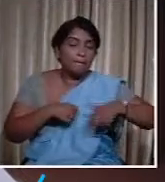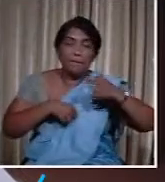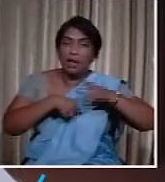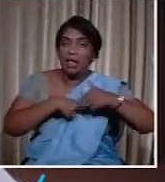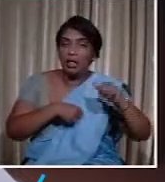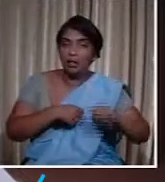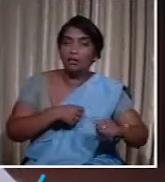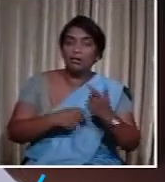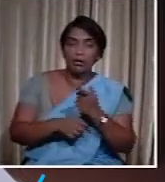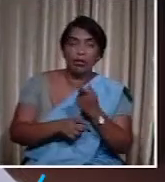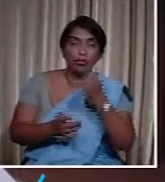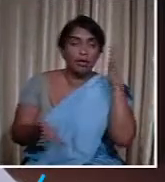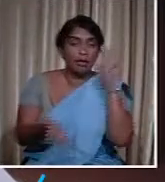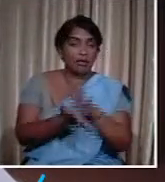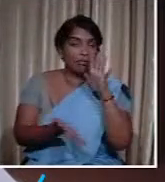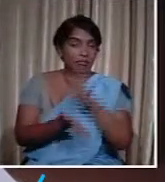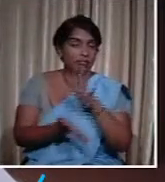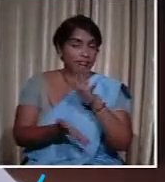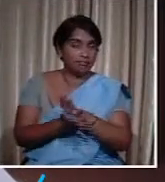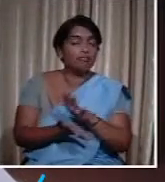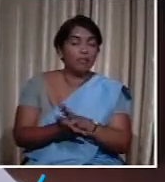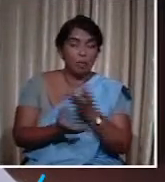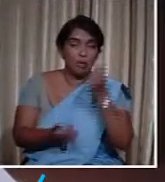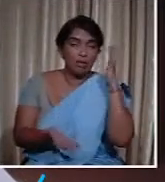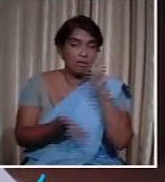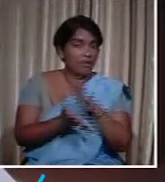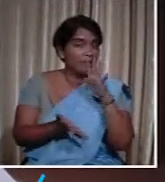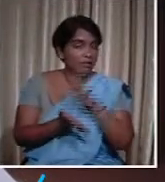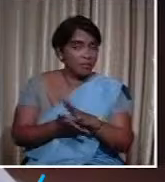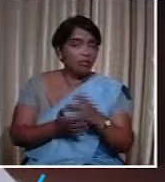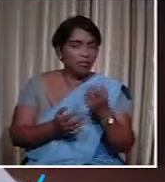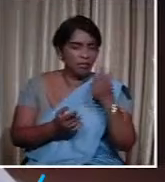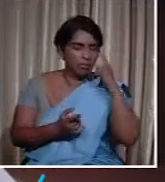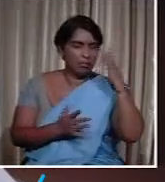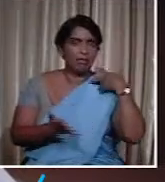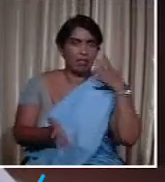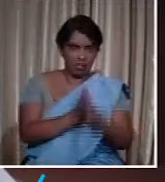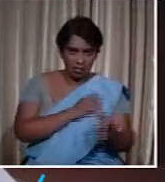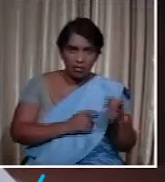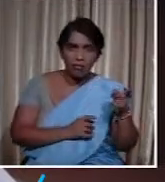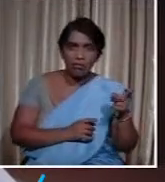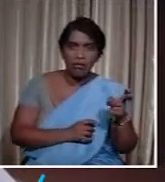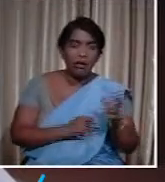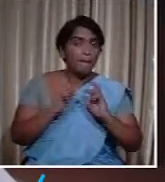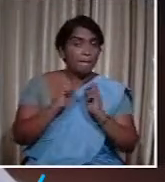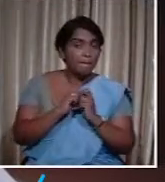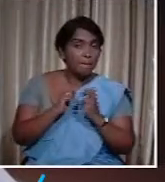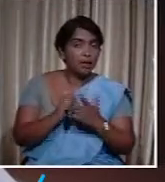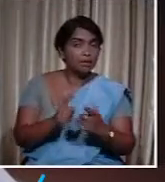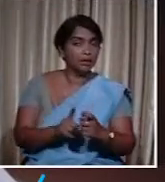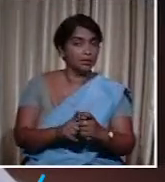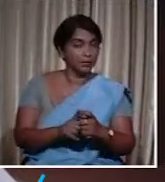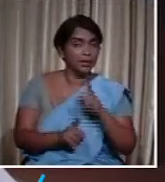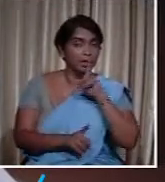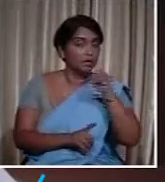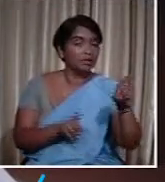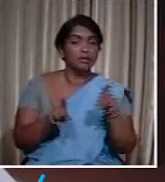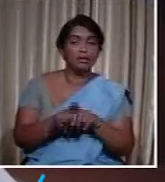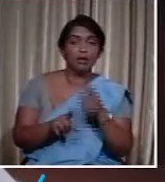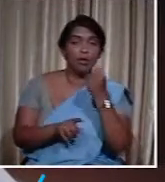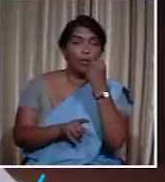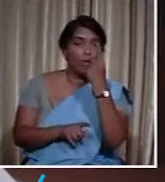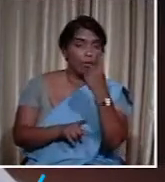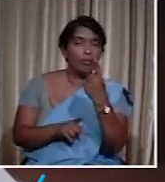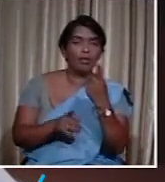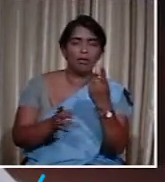තොග ගණන් මුදල් මුද්‍රණය කිරීම මේ තොග ගණන් මුදල් මුද්‍රණය කිරීම අත්වරද්දද මෙම අර්බුදය තීව්‍ර වෙන්න එතුම කිව් පරිදිම රුපියල්